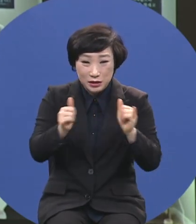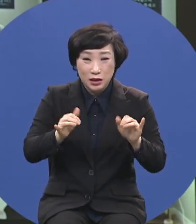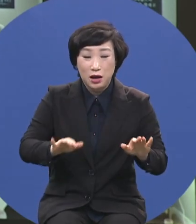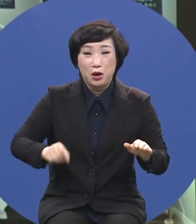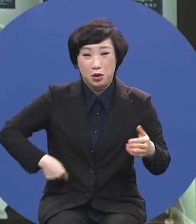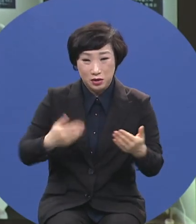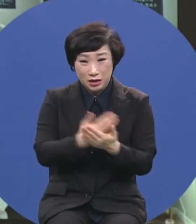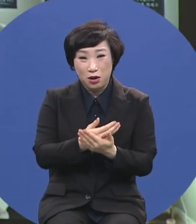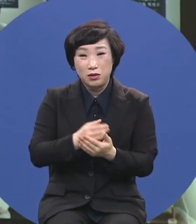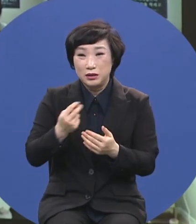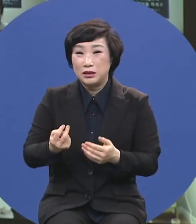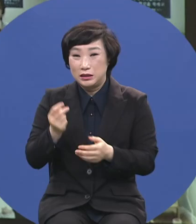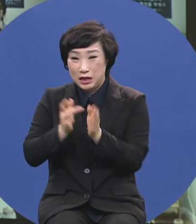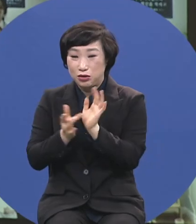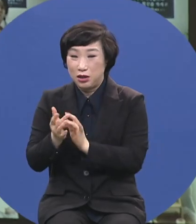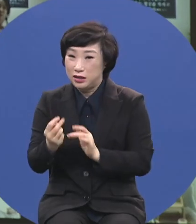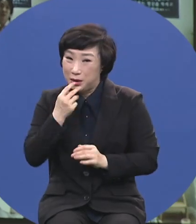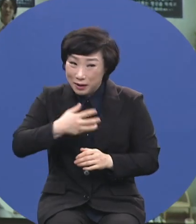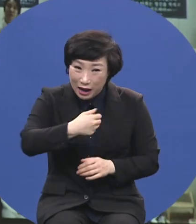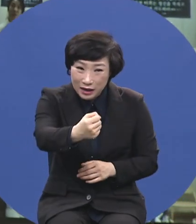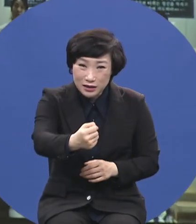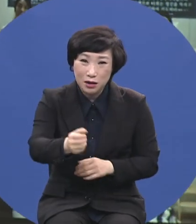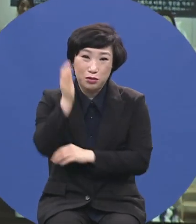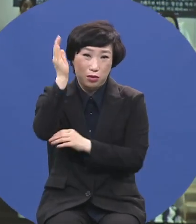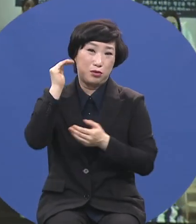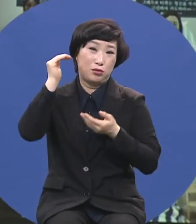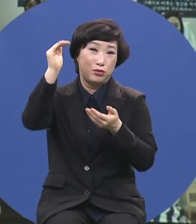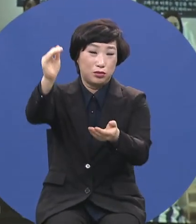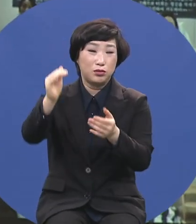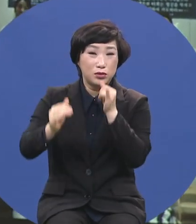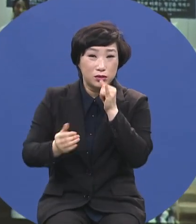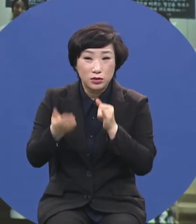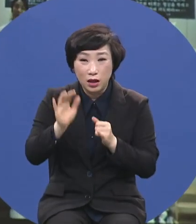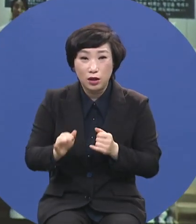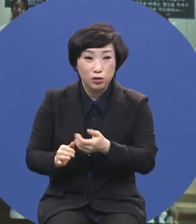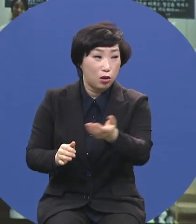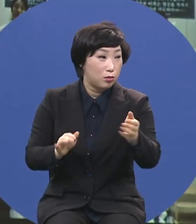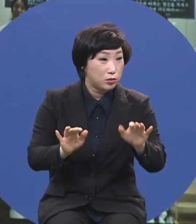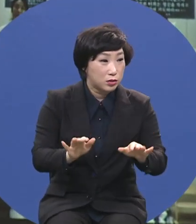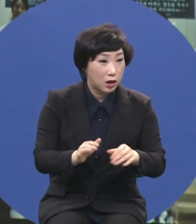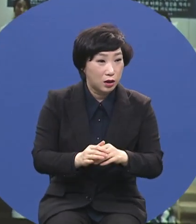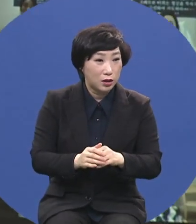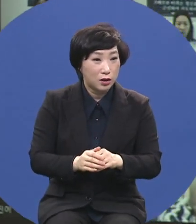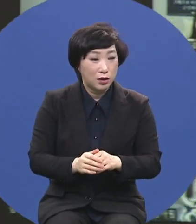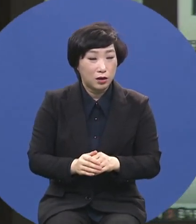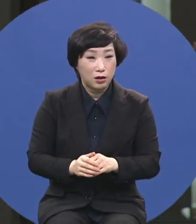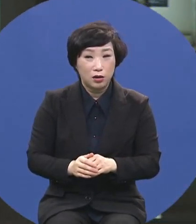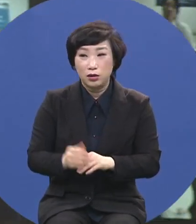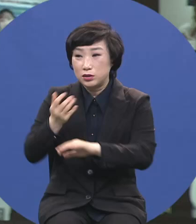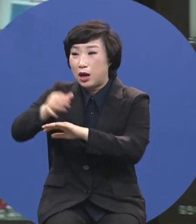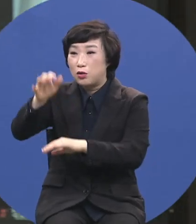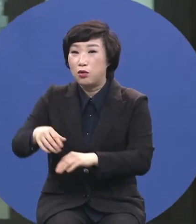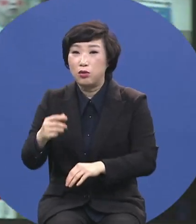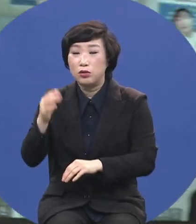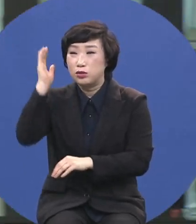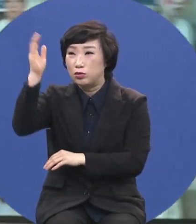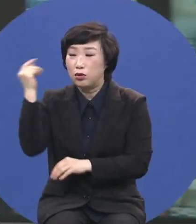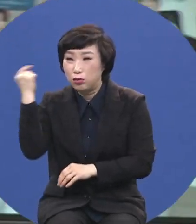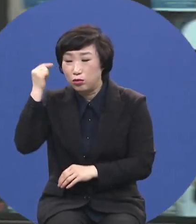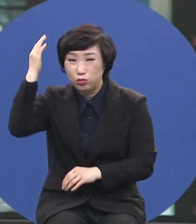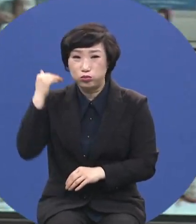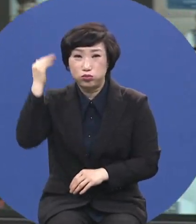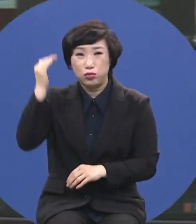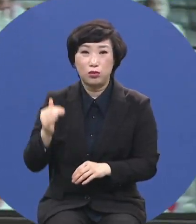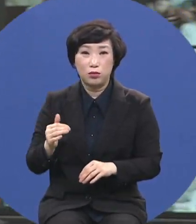생명 가지라고 애타게 말하는 소리 한 번도 못 들어봤어요. 응?